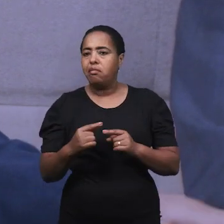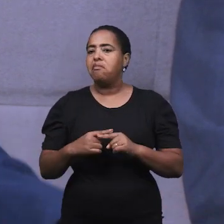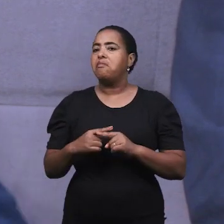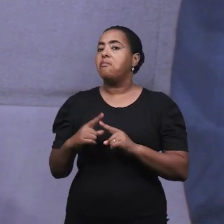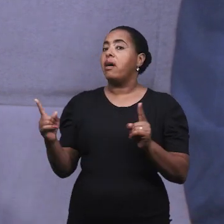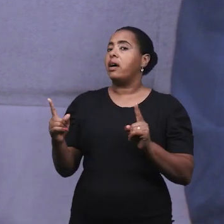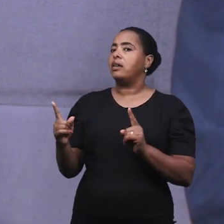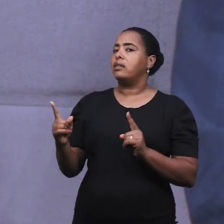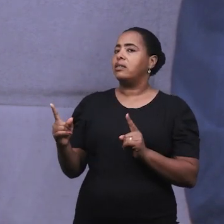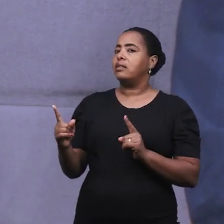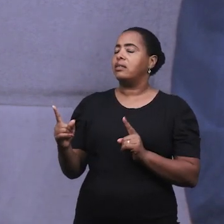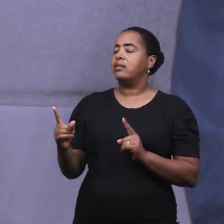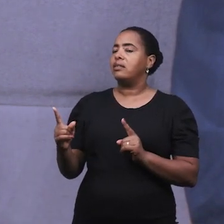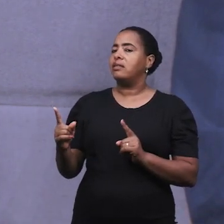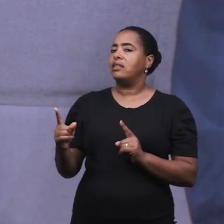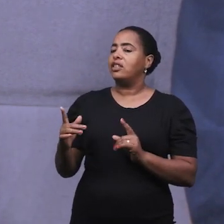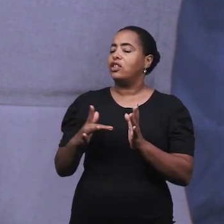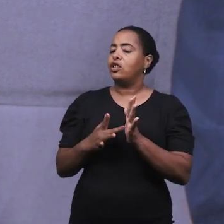cherches?